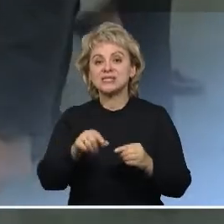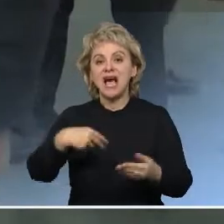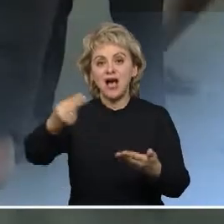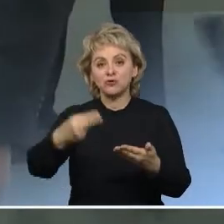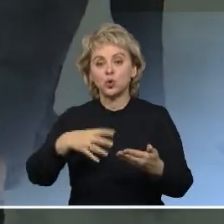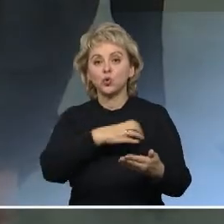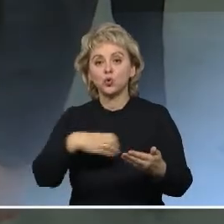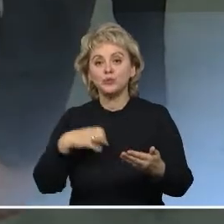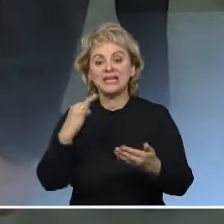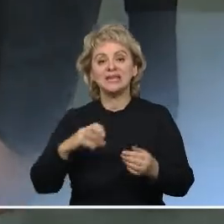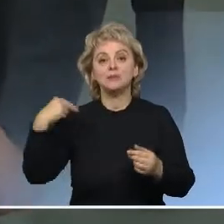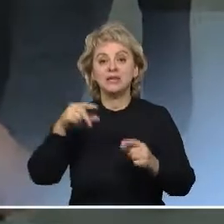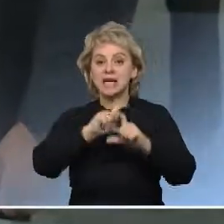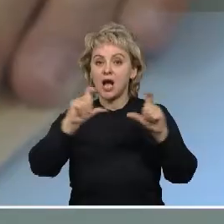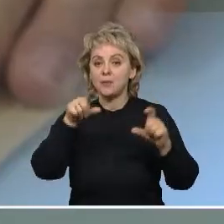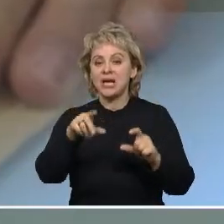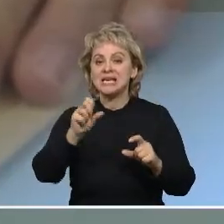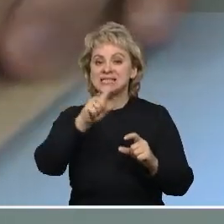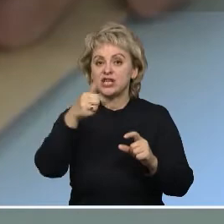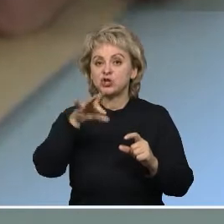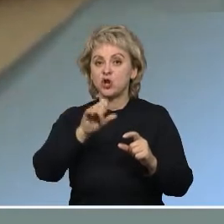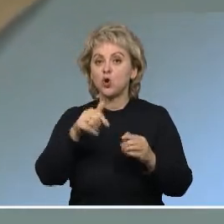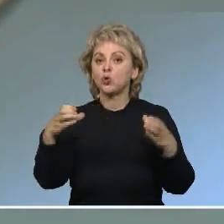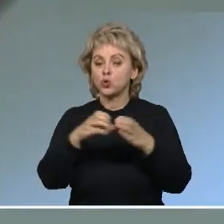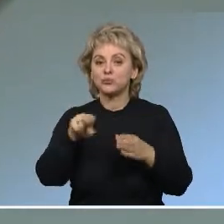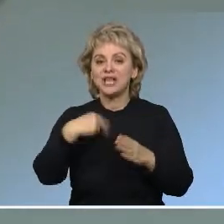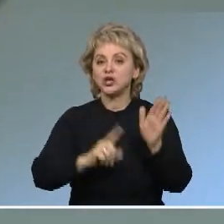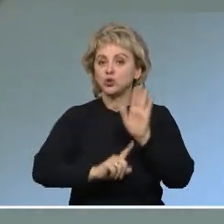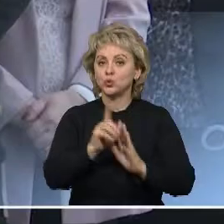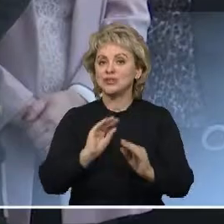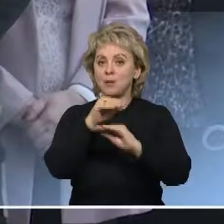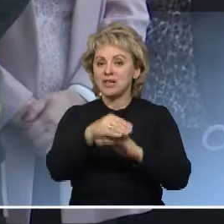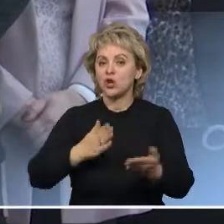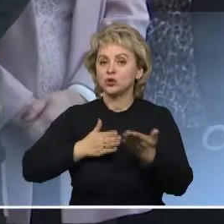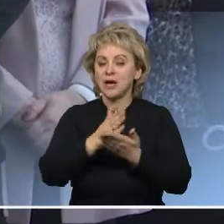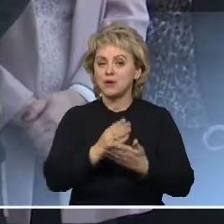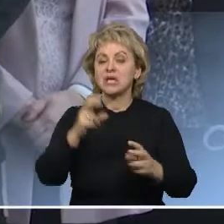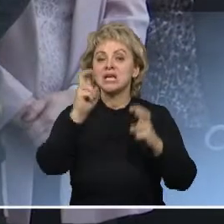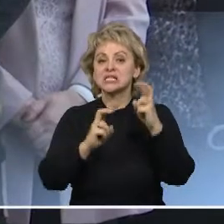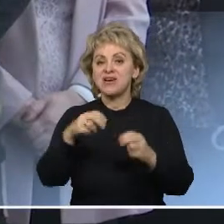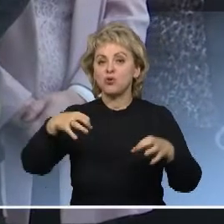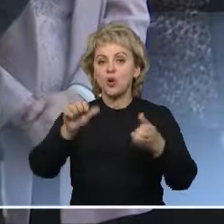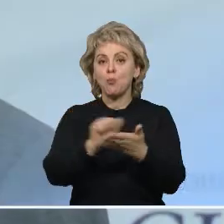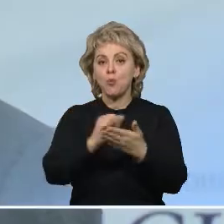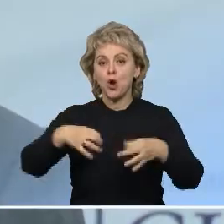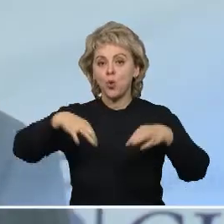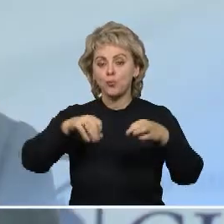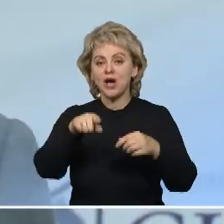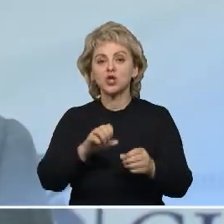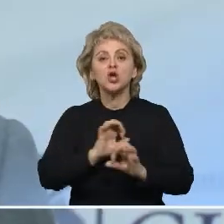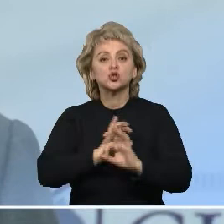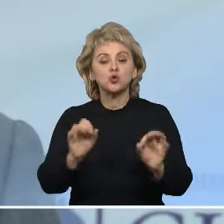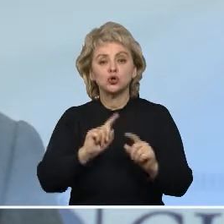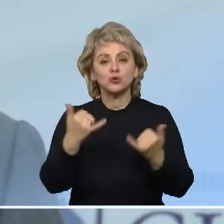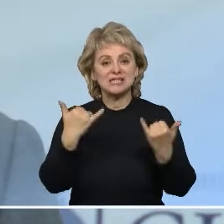автографы губернатора и президента компании «Сегежа Групп». Они дают старт дополнительному направлению завода бумажной упаковки. Здорово, что